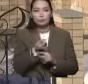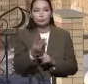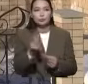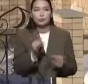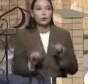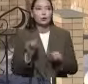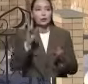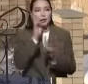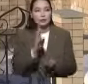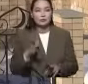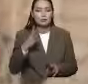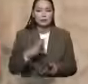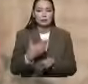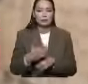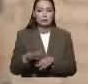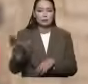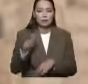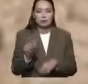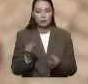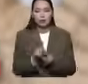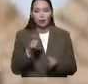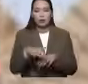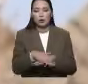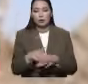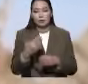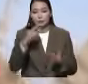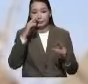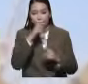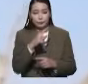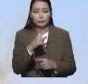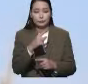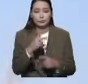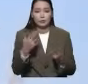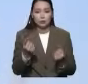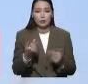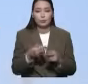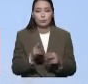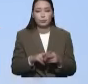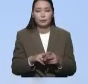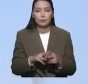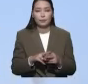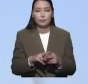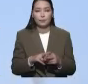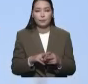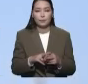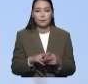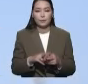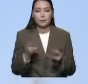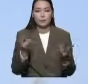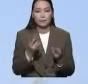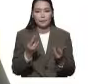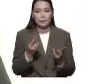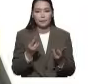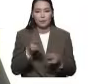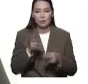болады. Аста төк дастархан жайып шашылатын халық оның дұрыс емес екенін мойындайды. Сонда да даңғазалық пен дарақылықты доғар алмай